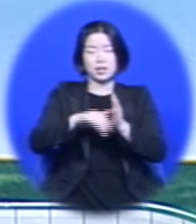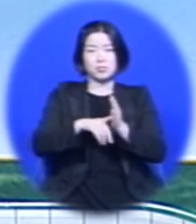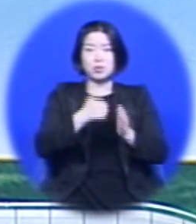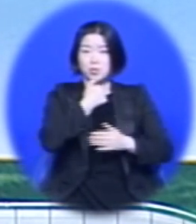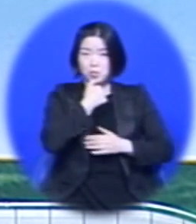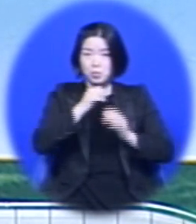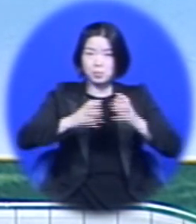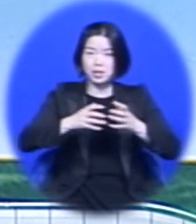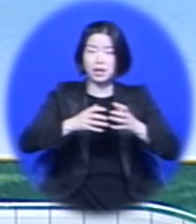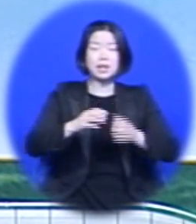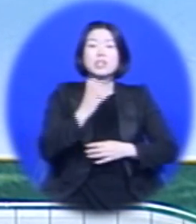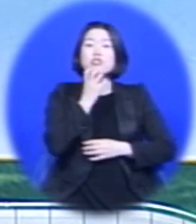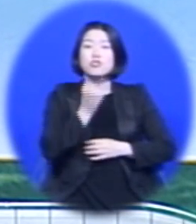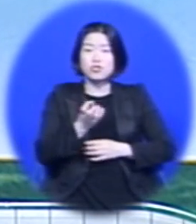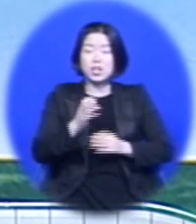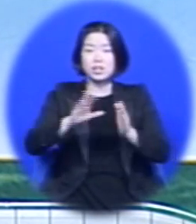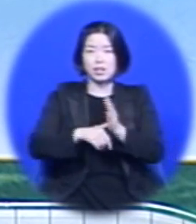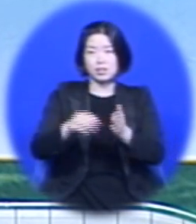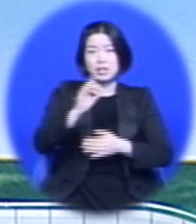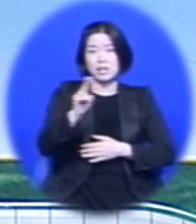양자 삼는 일이 흔했습니다.